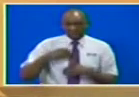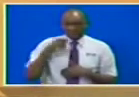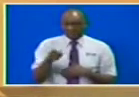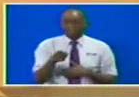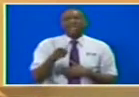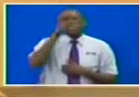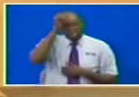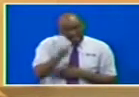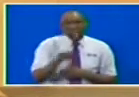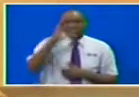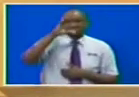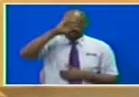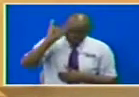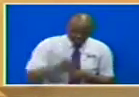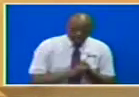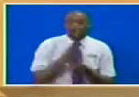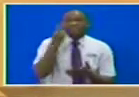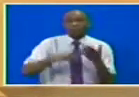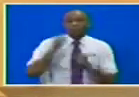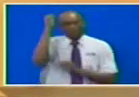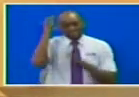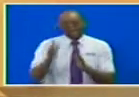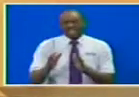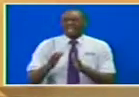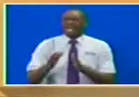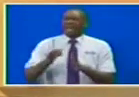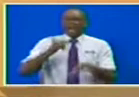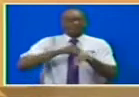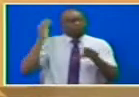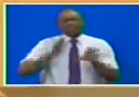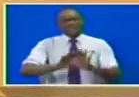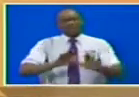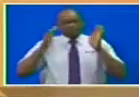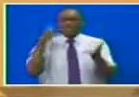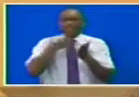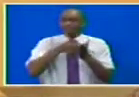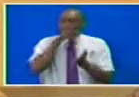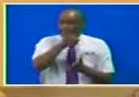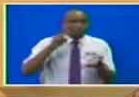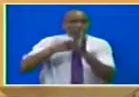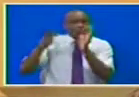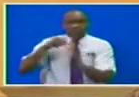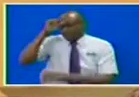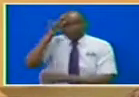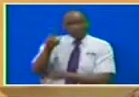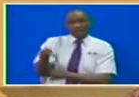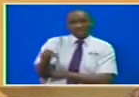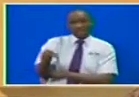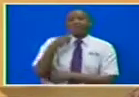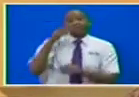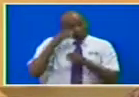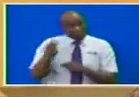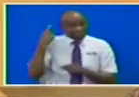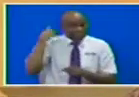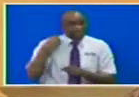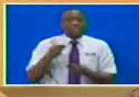Jaji Mkuu David Maraga amewataka wanasiasa wajiepushe kumhusisha kwa mradi wa serikali jinsi Rais Kenyatta alivyodai